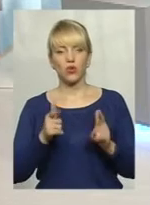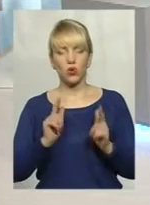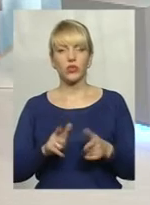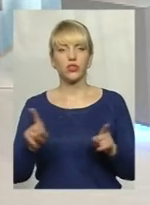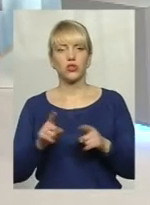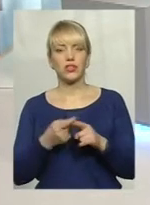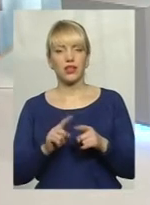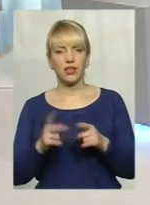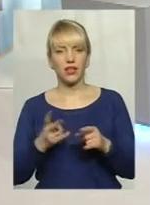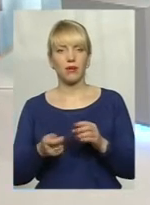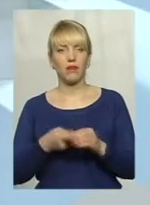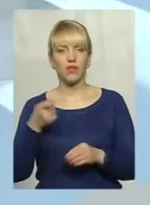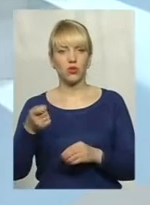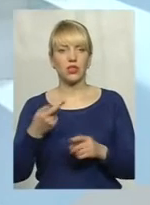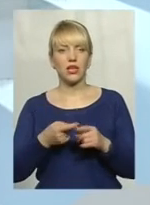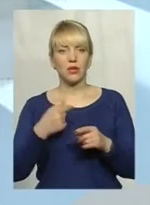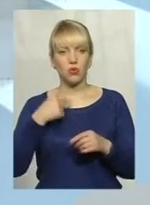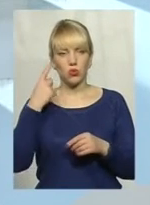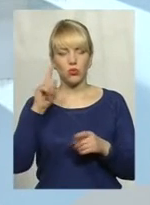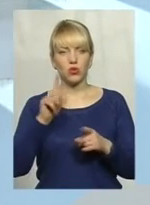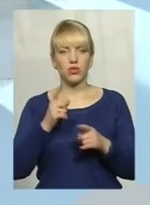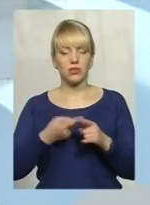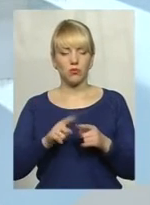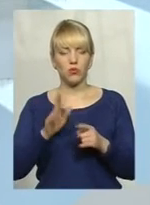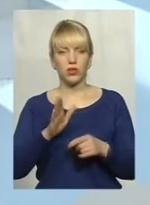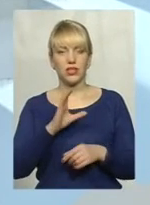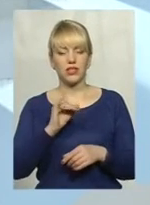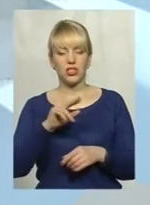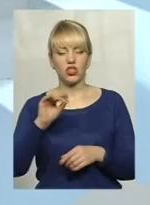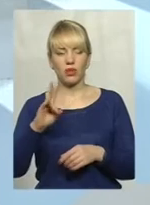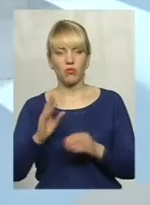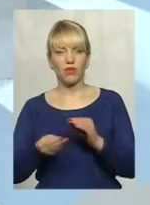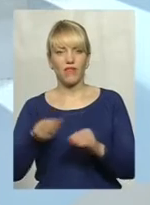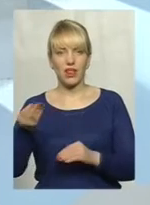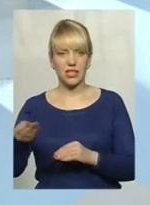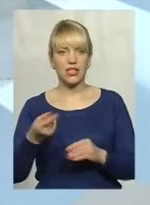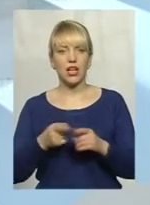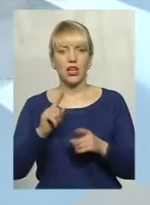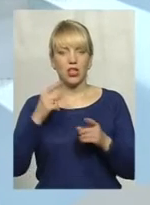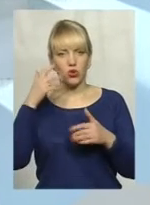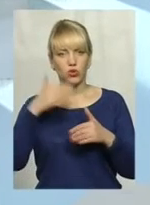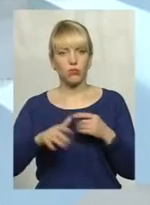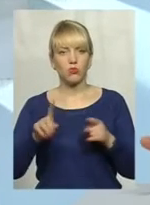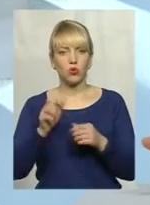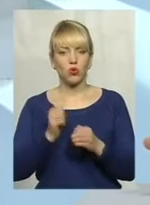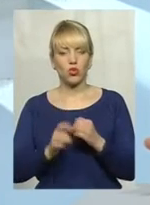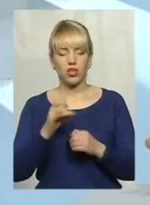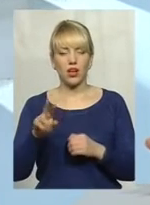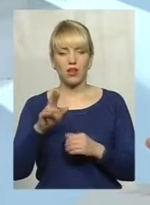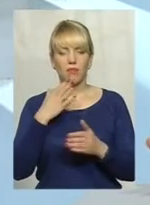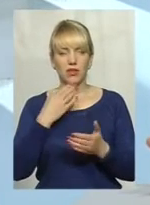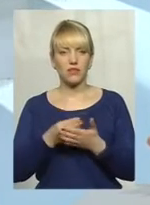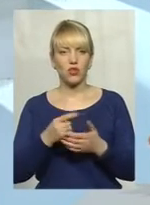виносити. І сподіваюся, що у Хмельницькому це буде винесено десь в січні. Ну, але ще ми розуміємо, що кожна рада має свої особливості, можливо, депутати мають